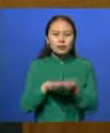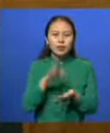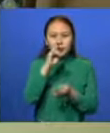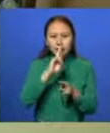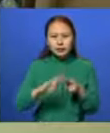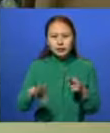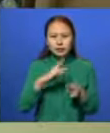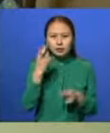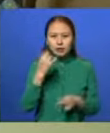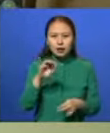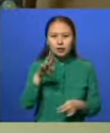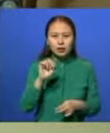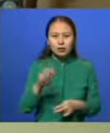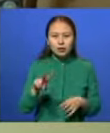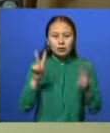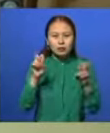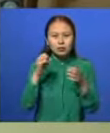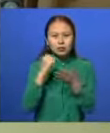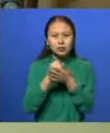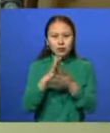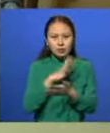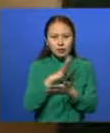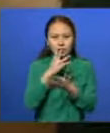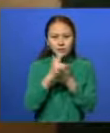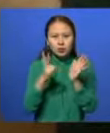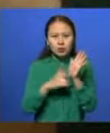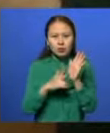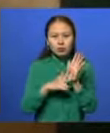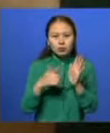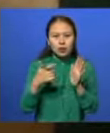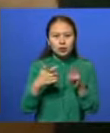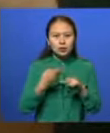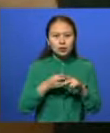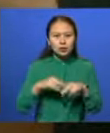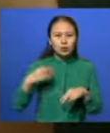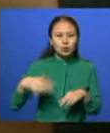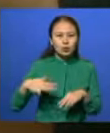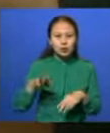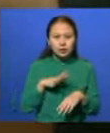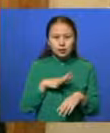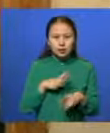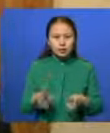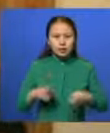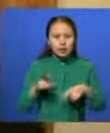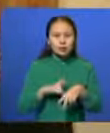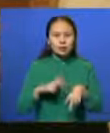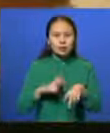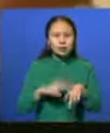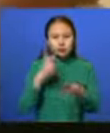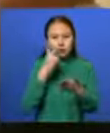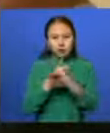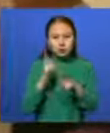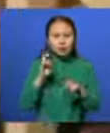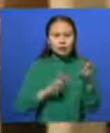хабарлайды. Машинасында Байкал маркалы қызметтік тапаншасы, егіз оғы мен бағалы заттар болған. Криминалды полиция қызметкерлері